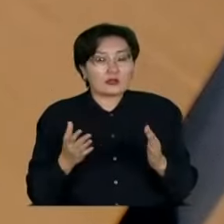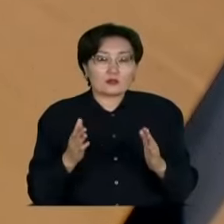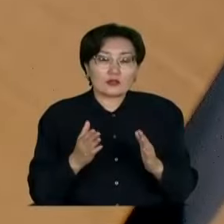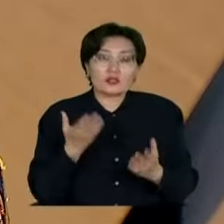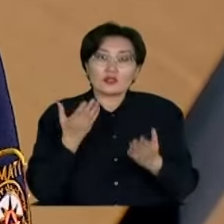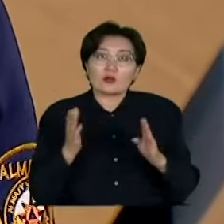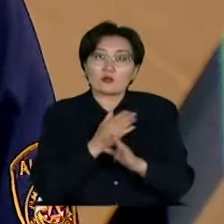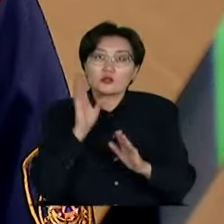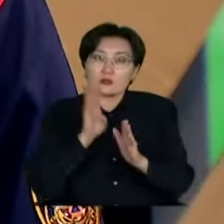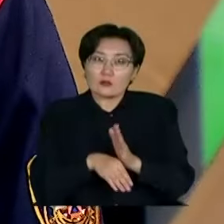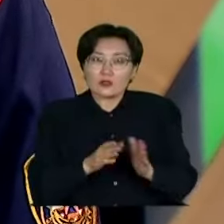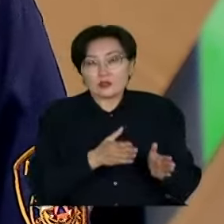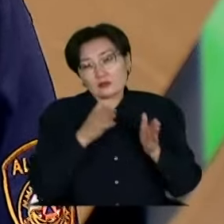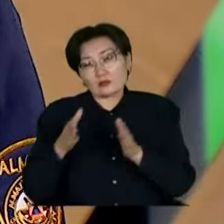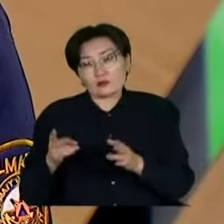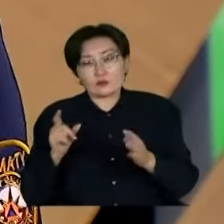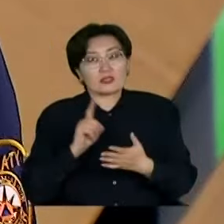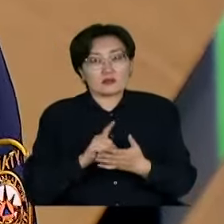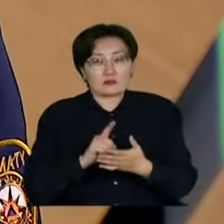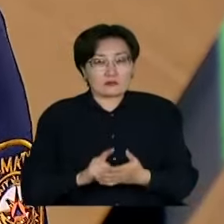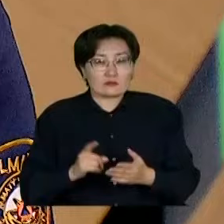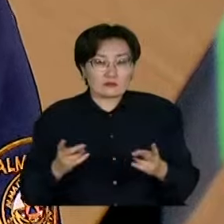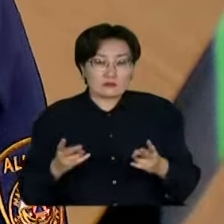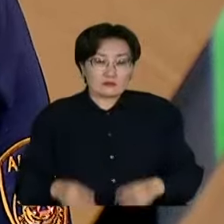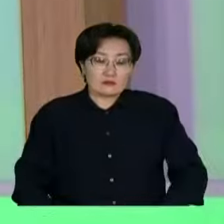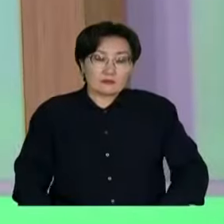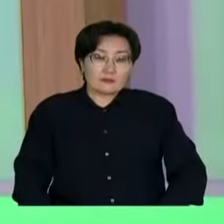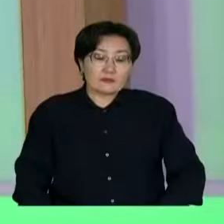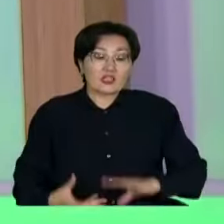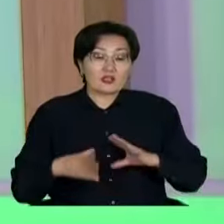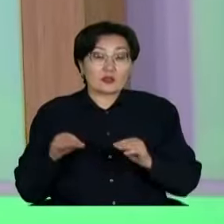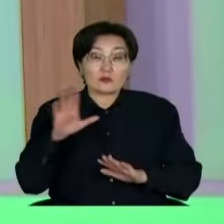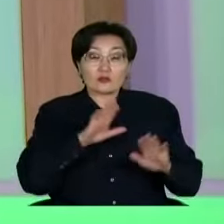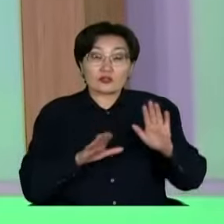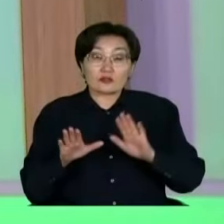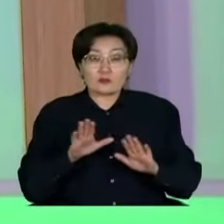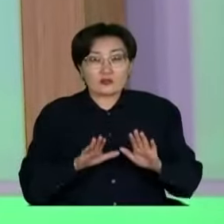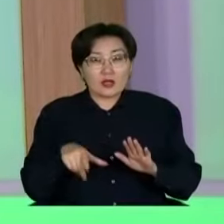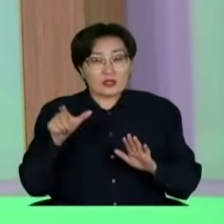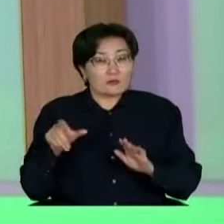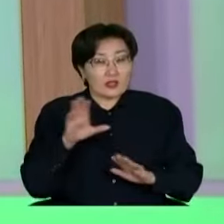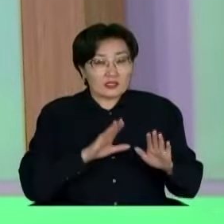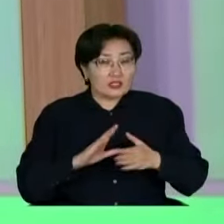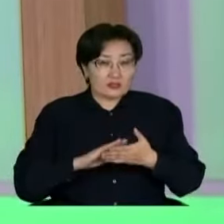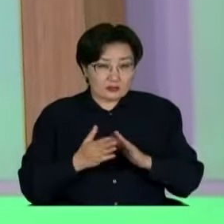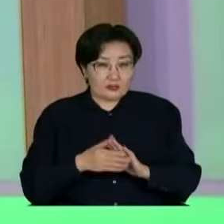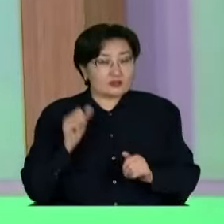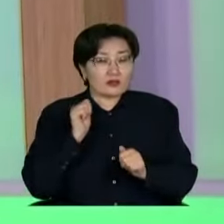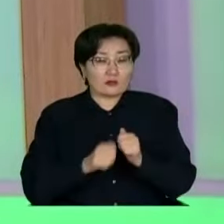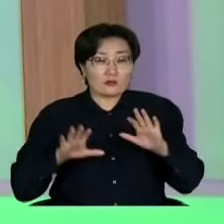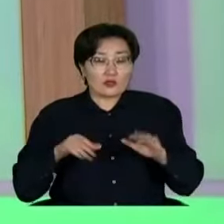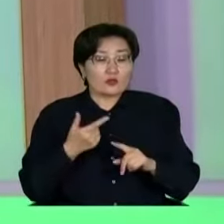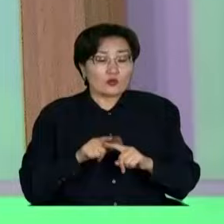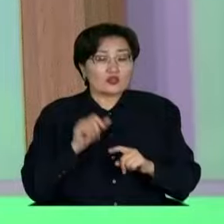болса, онда кейінге қалдыру керек міндетті түрде тауға шығу. Жалпы адасып кеткен жағдайлар жиі бола ма тауға шығатындардың арасында? Өте